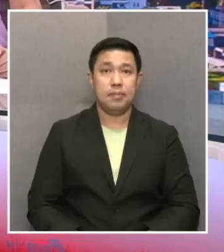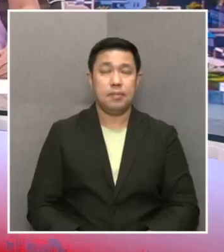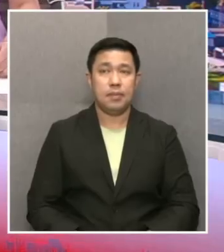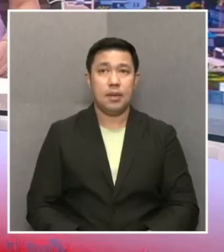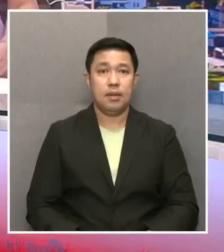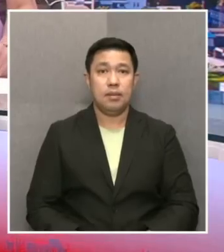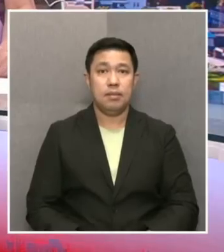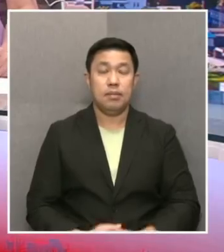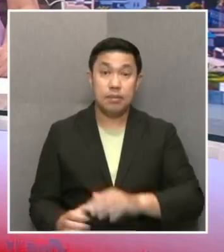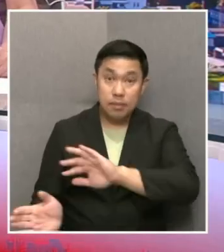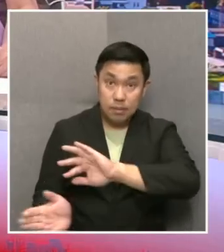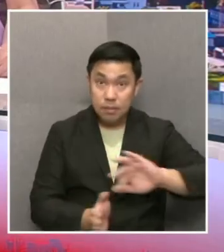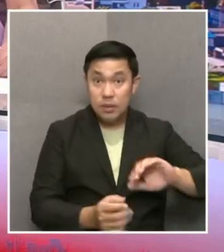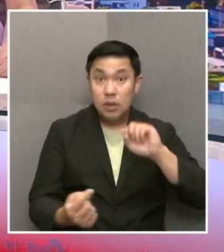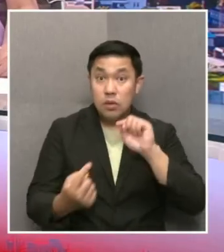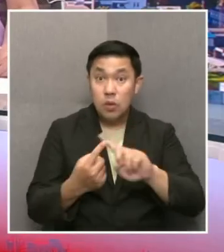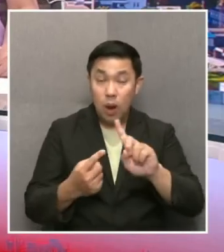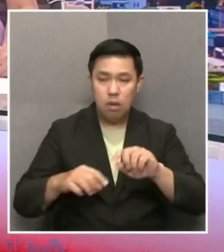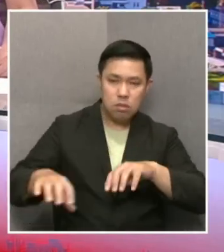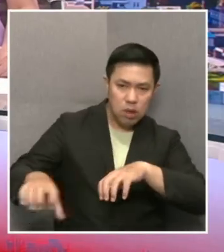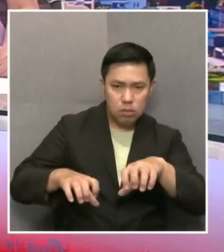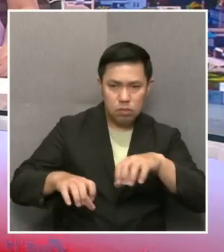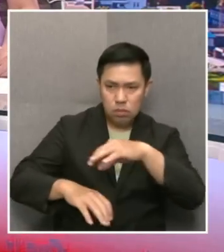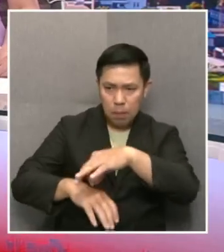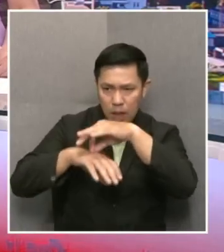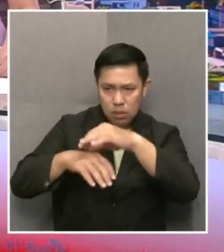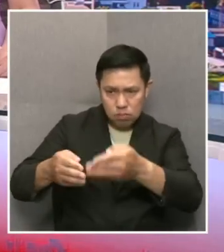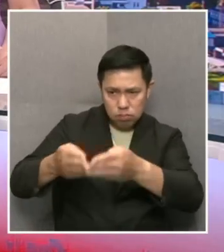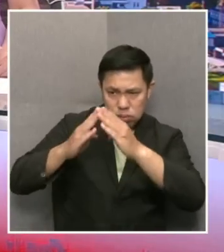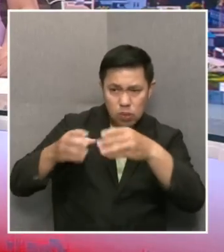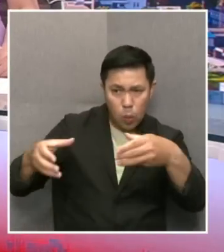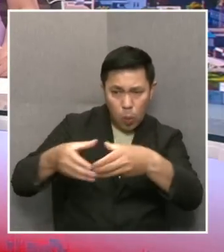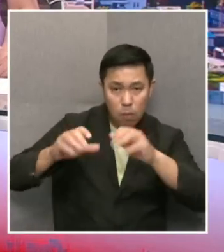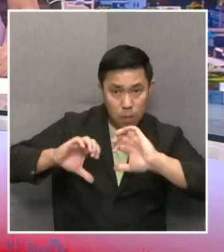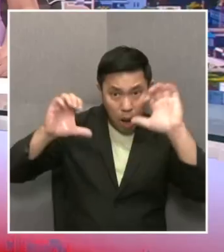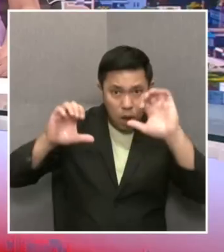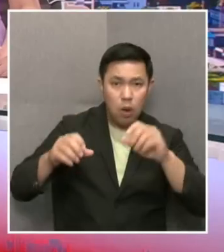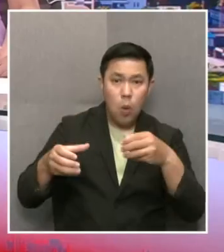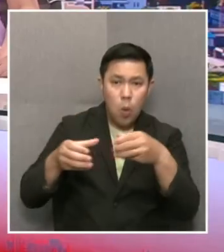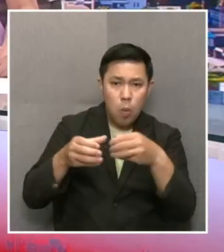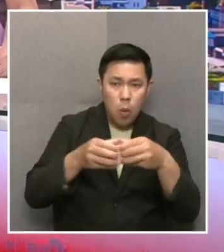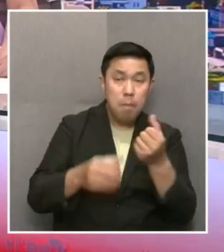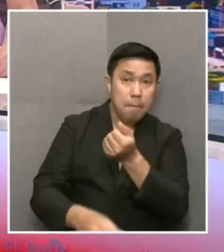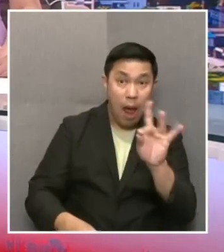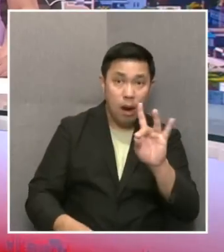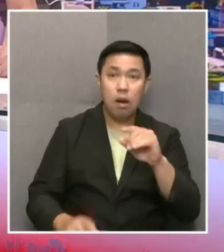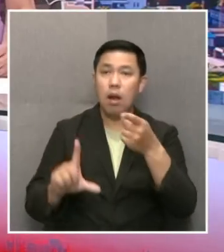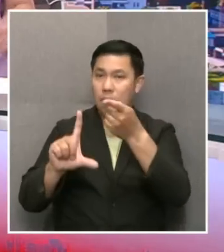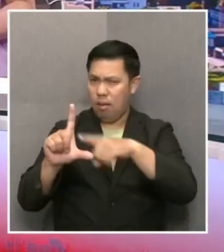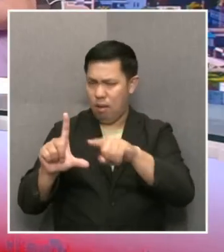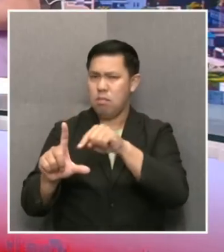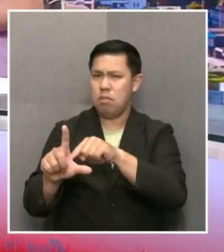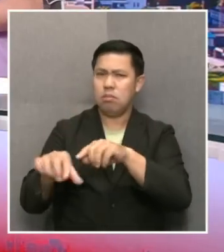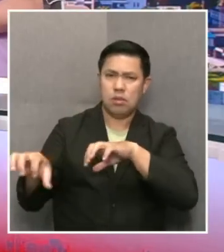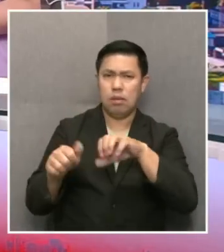ในช่วงเวลานี้ค่ะการเดินหน้าในการจัดตั้งรัฐบาลของ8พรรคร่วมซึ่งมีพรรคก้าวไกลเป็นแกนนำนะคะก็ยังคงมีความเคลื่อนไหวอย่างต่อเนื่องถ้